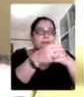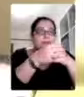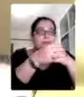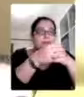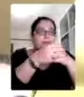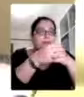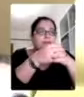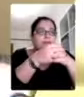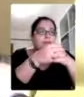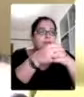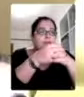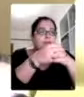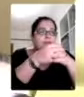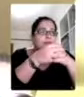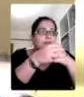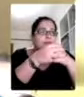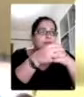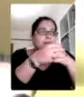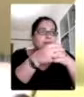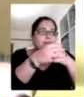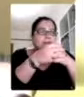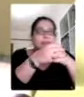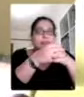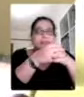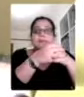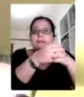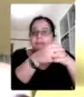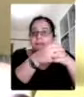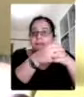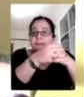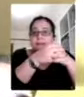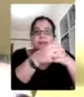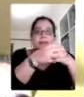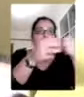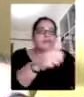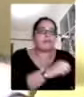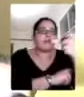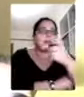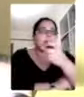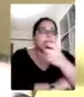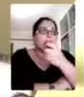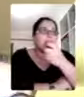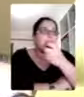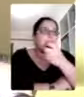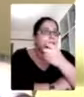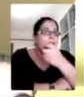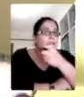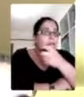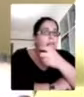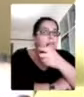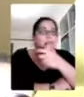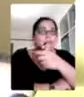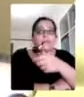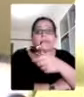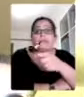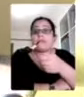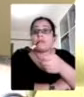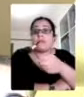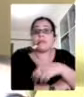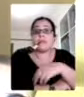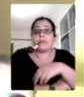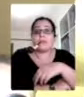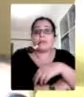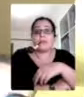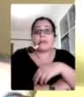için. şeyi merak ettim Elif Hanım. Biz bunu yaparken şimdi siz pipo içiyorsunuz. Ben içiyorum da izlerken içen var mı acaba? Onu merak ettim